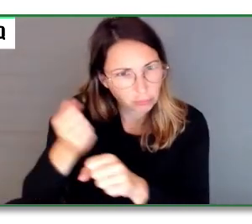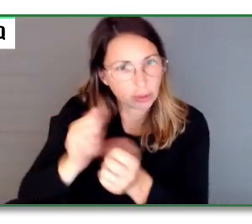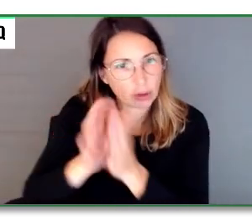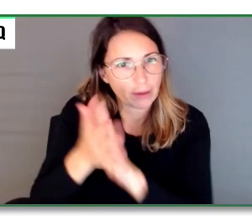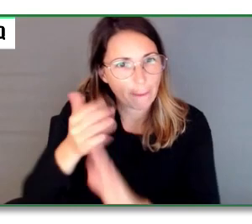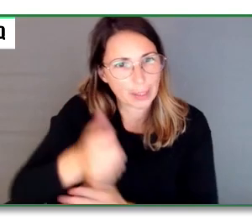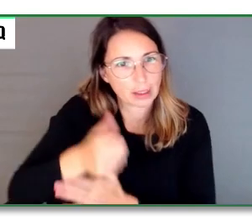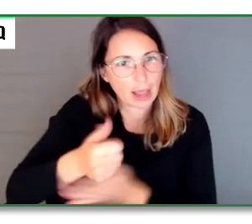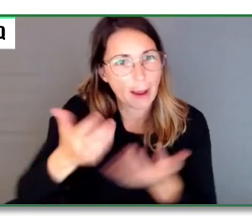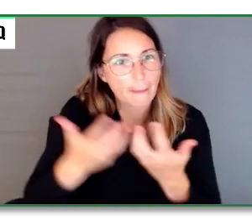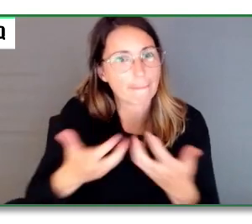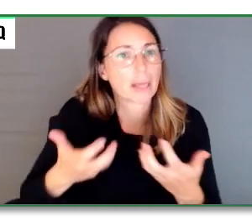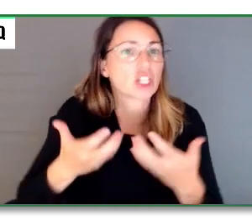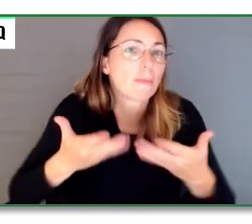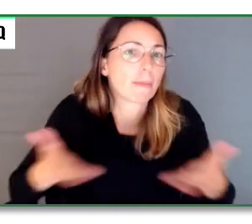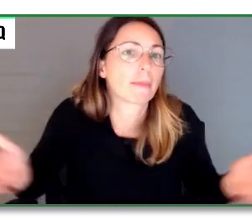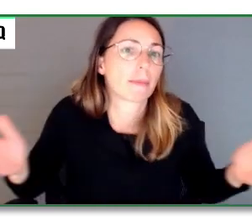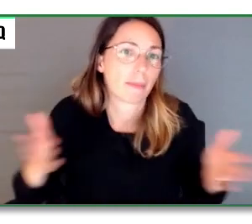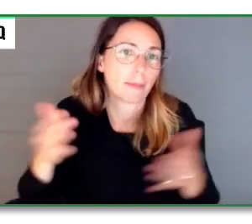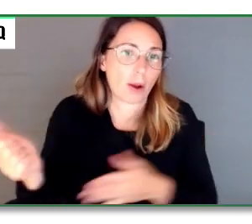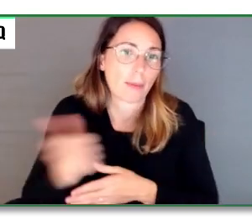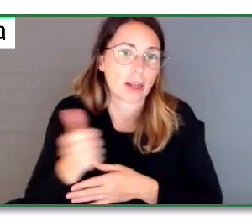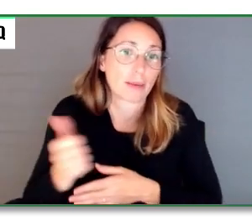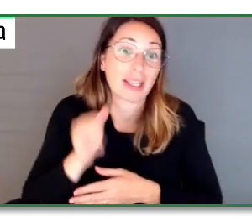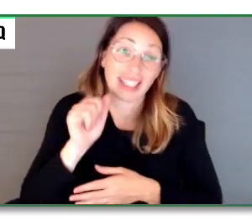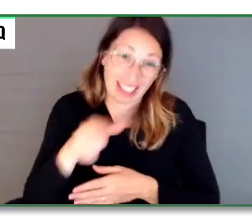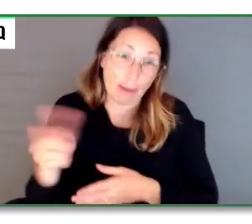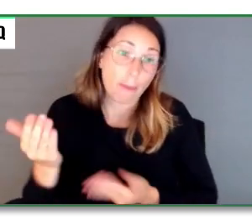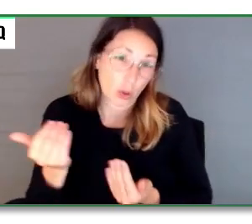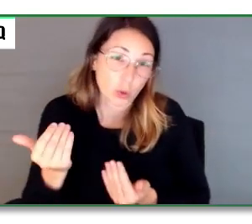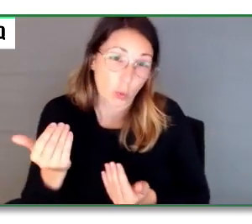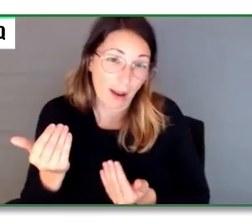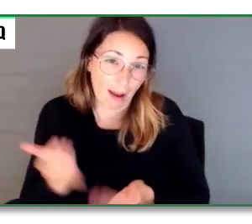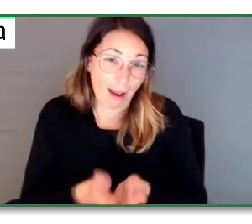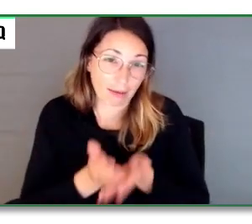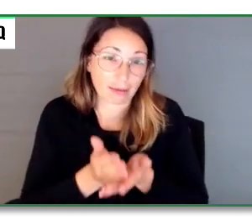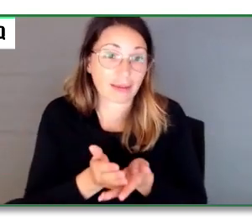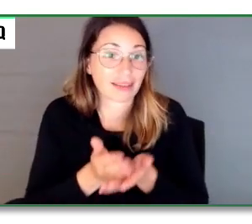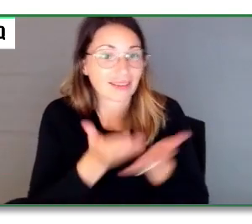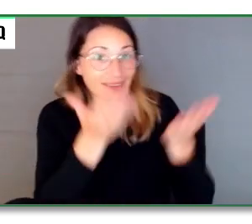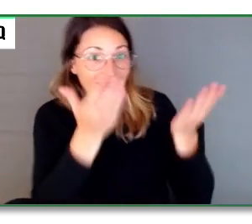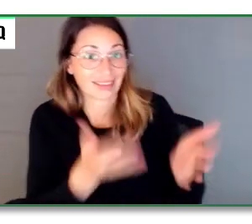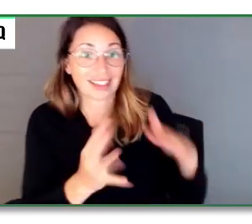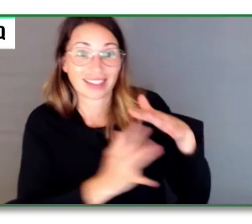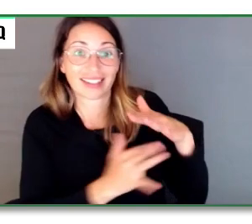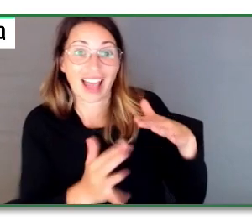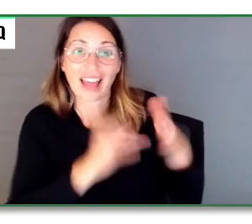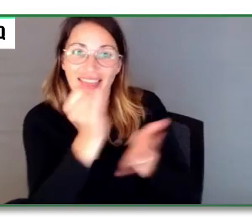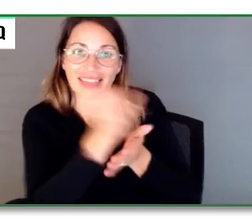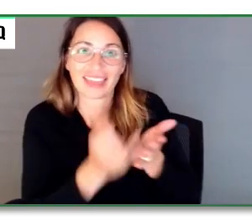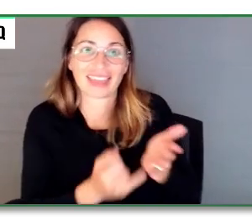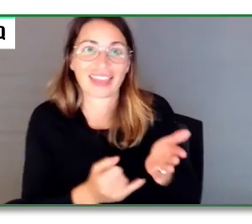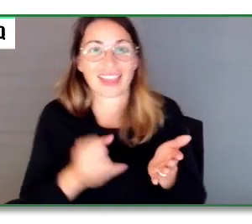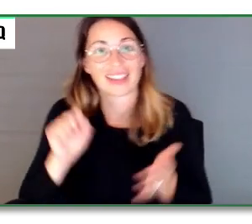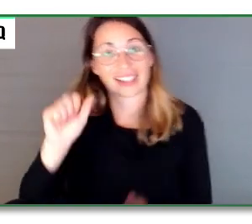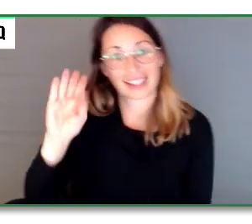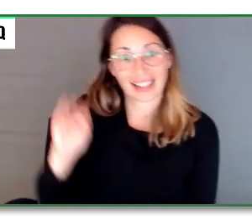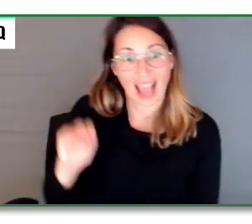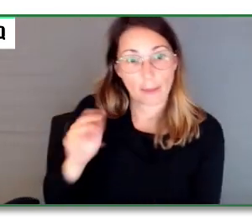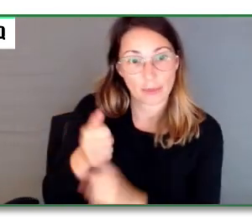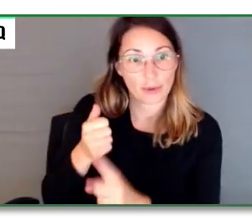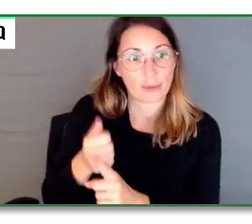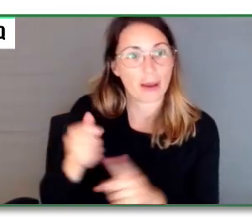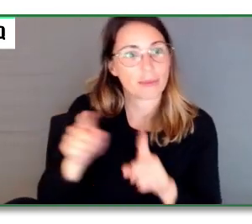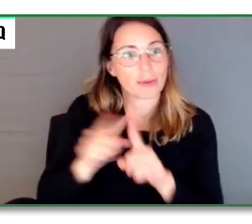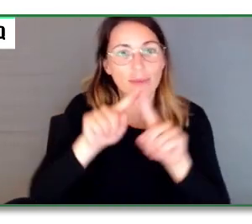pour les personnes en ayant besoin. Et voici un scan du croquis que Sam a fait sur une serviette de table